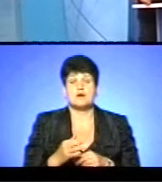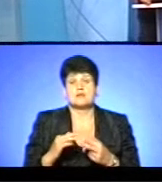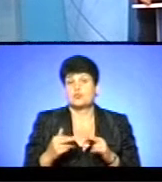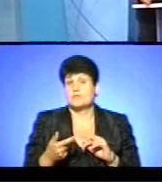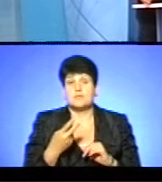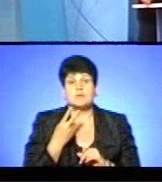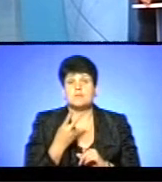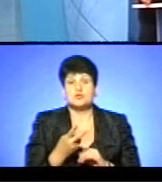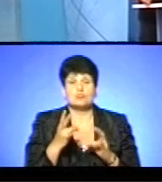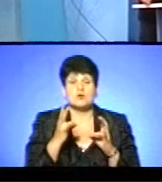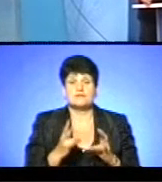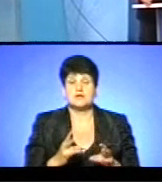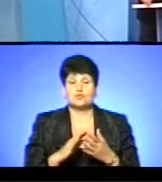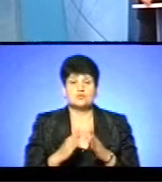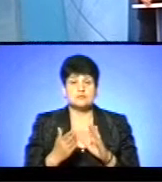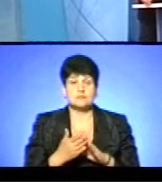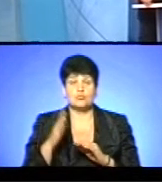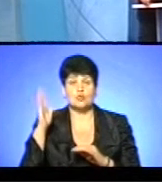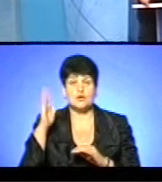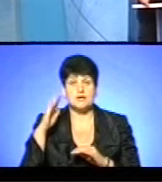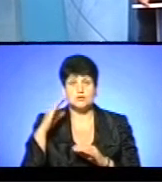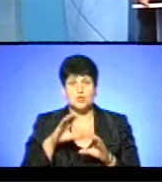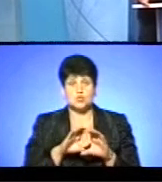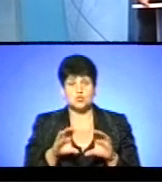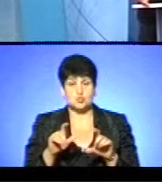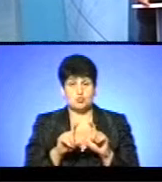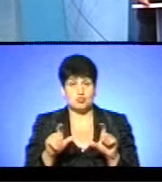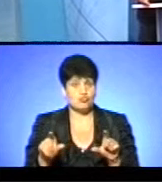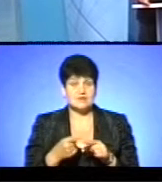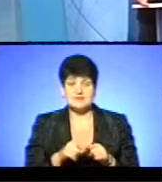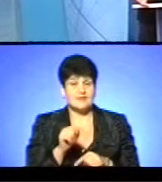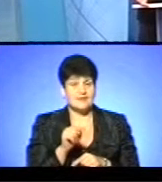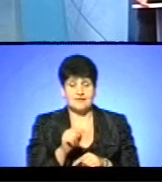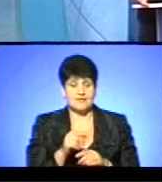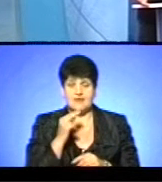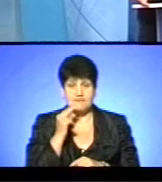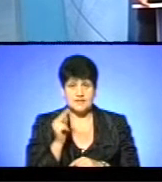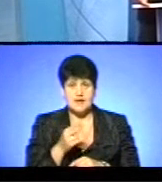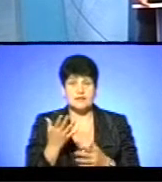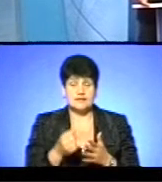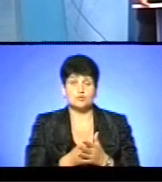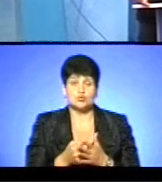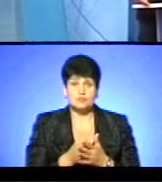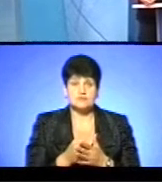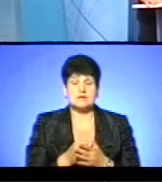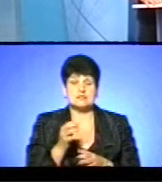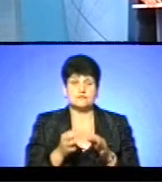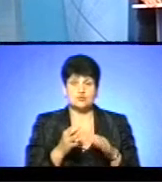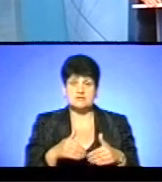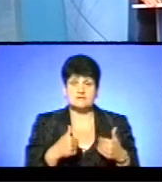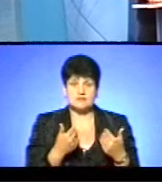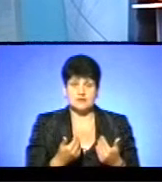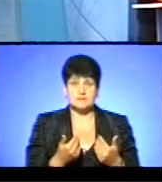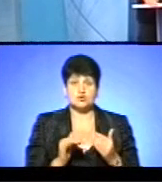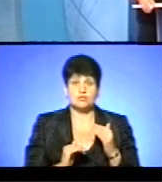зараз бачимо аварійну ситуацію по гідроспоруді. Ну, це не їхня вина, але десь треба було добивати, суди звертатися, мабуть, щоб не